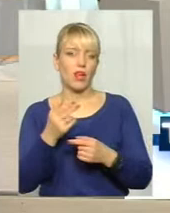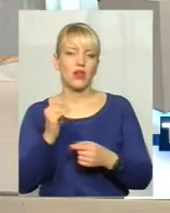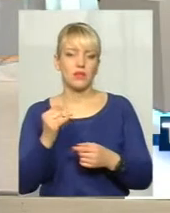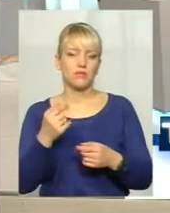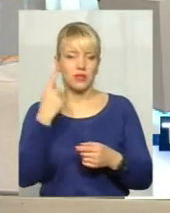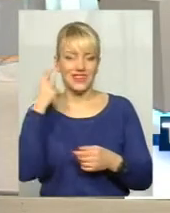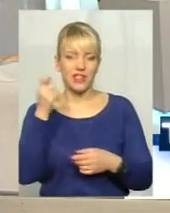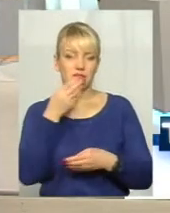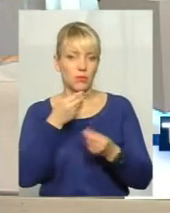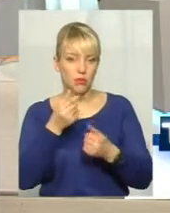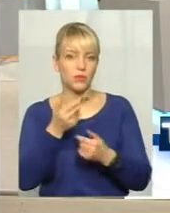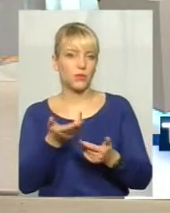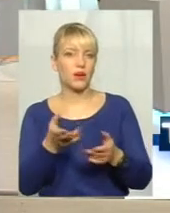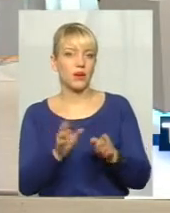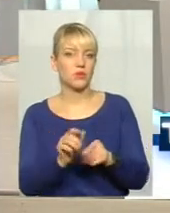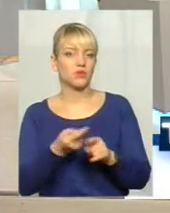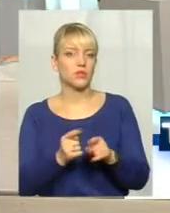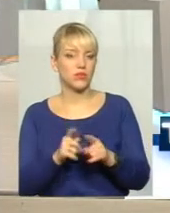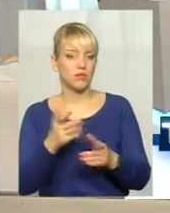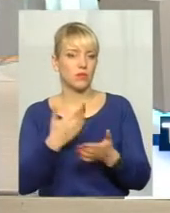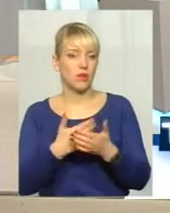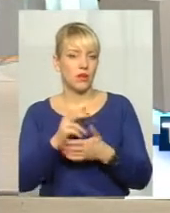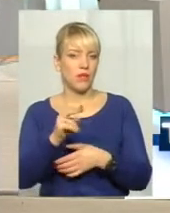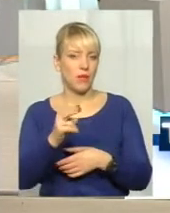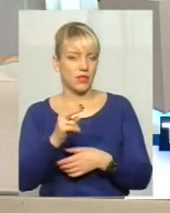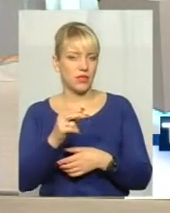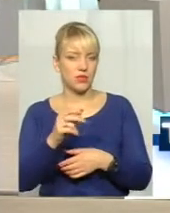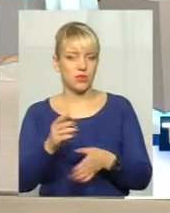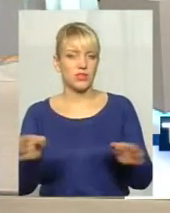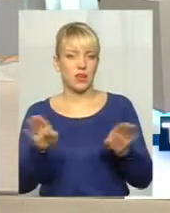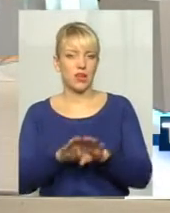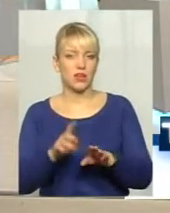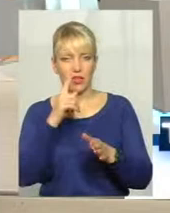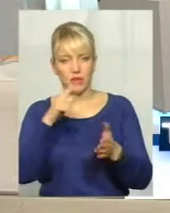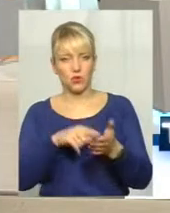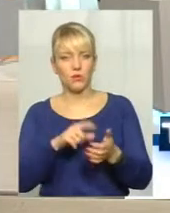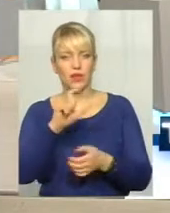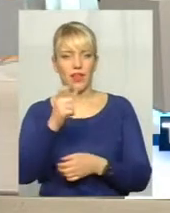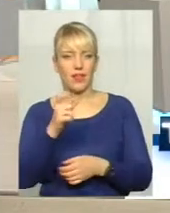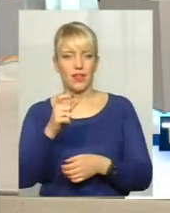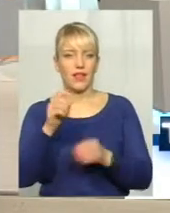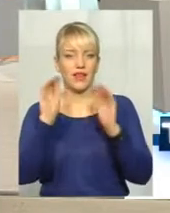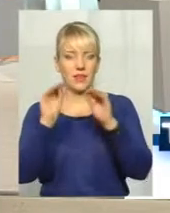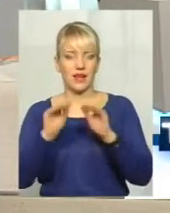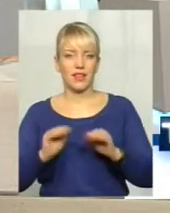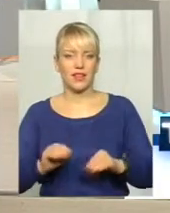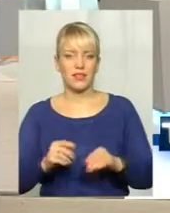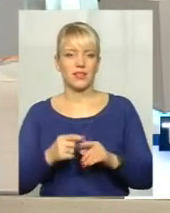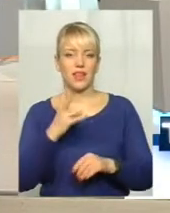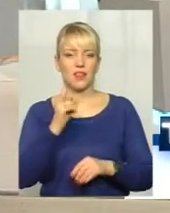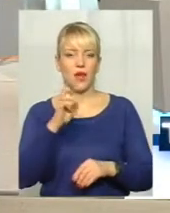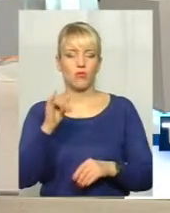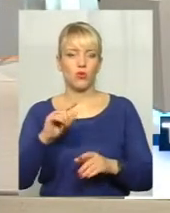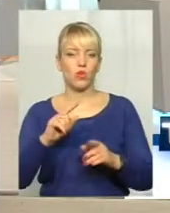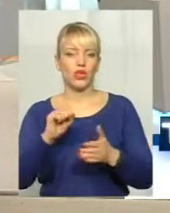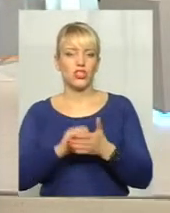її називаємо так, коли це в п'ятницю, якщо не помиляюсь, так закрила доступ до Е-декларації тому самому НАБУ через